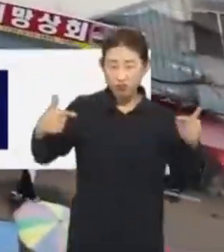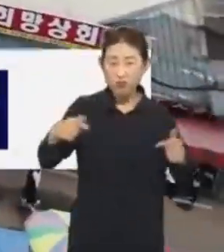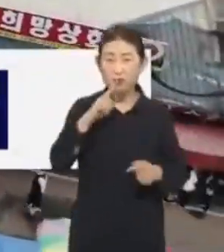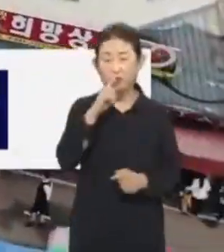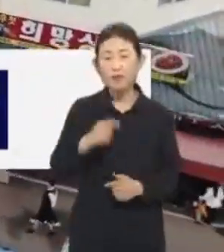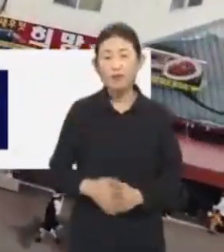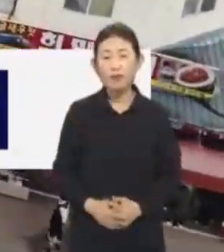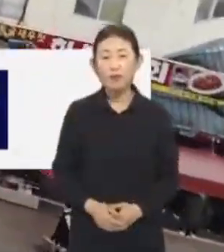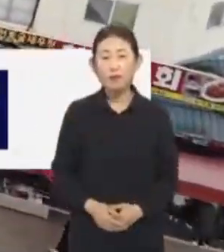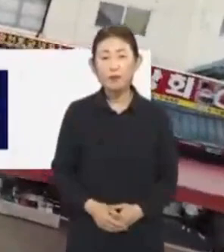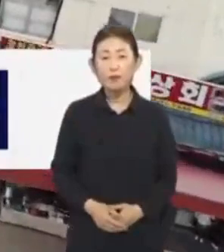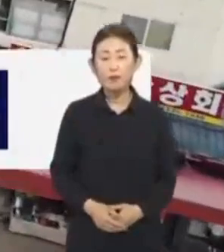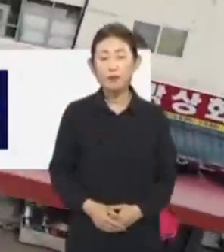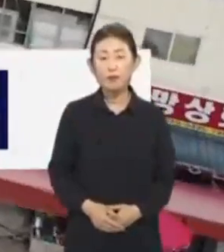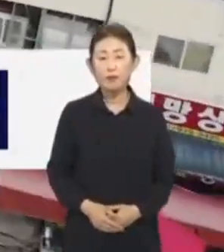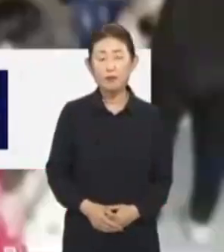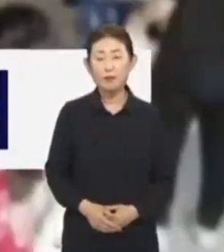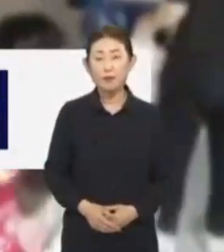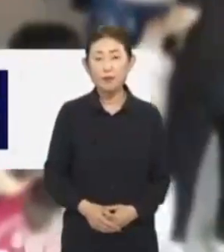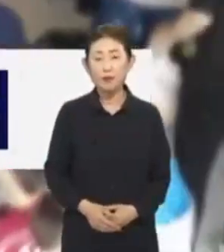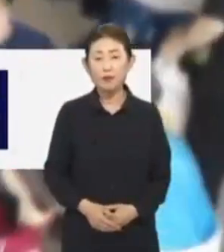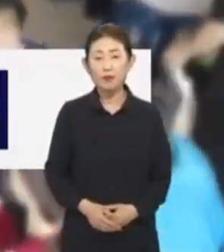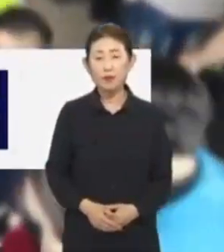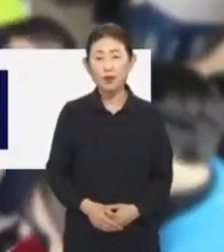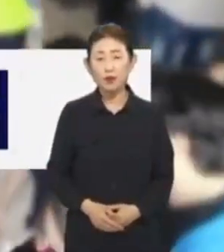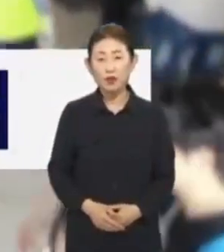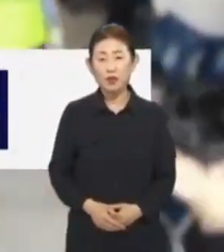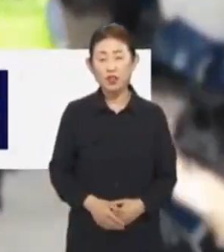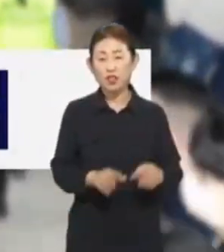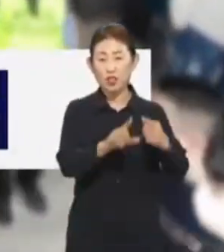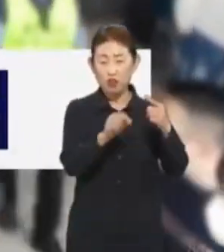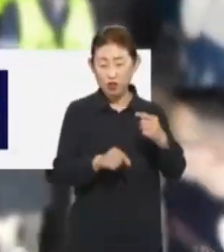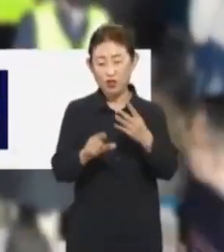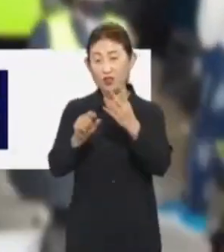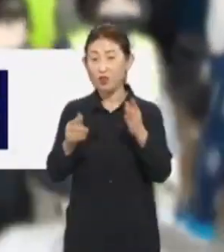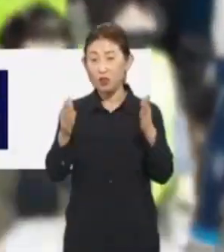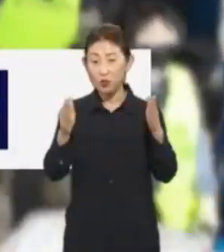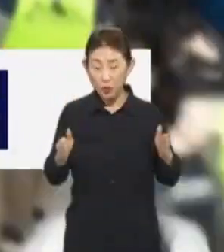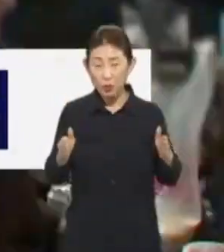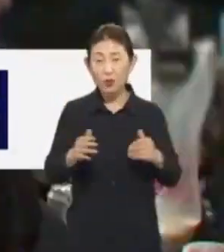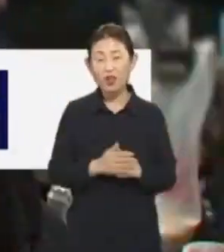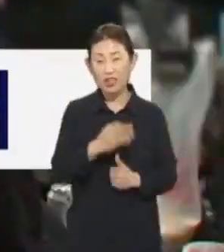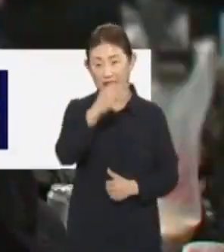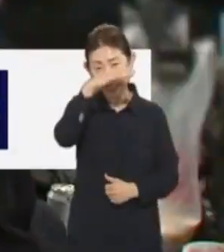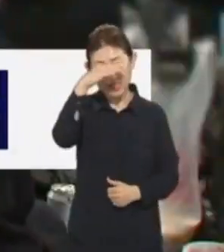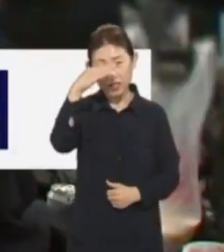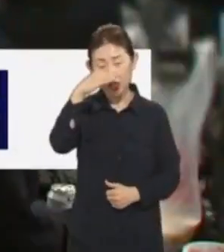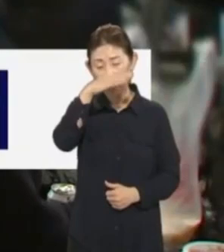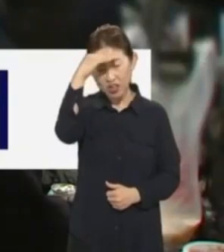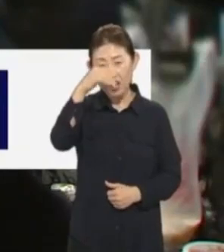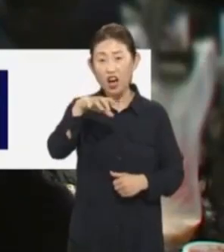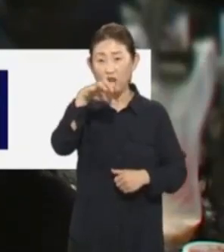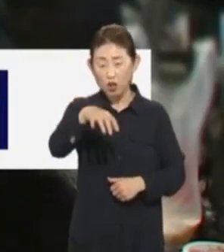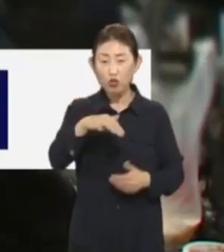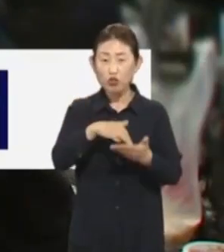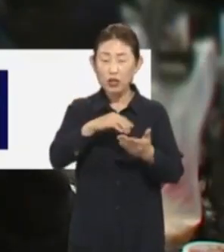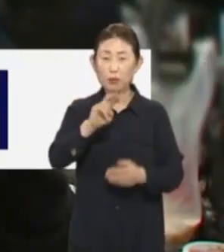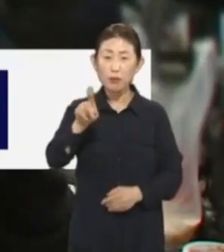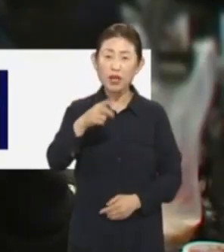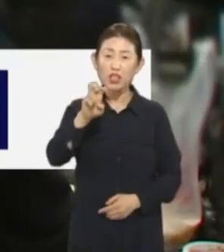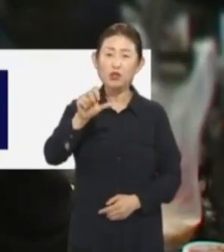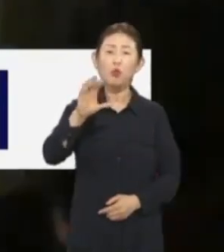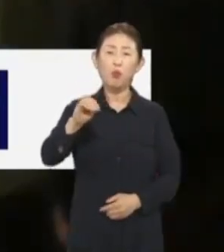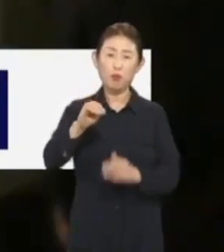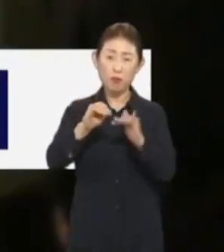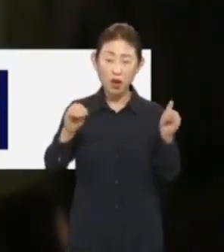증가에 큰 기여를 하고 있는 것으로 조사됐습니다 올해 1월부터 4월까지 예상군을 방문한 관광객은 125만